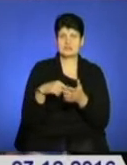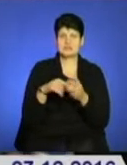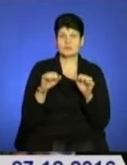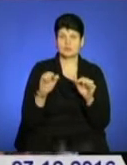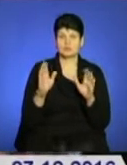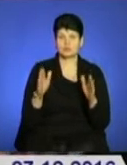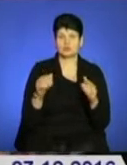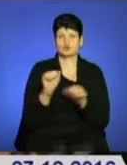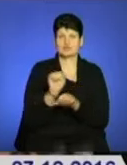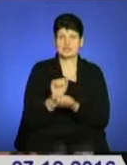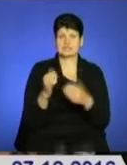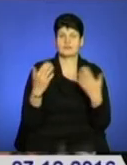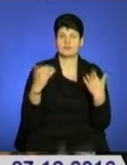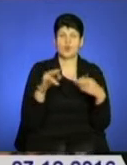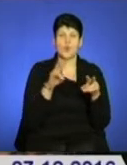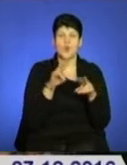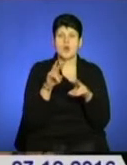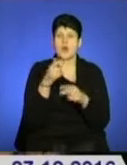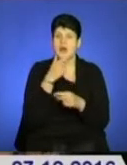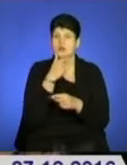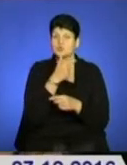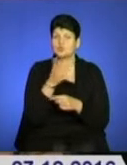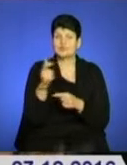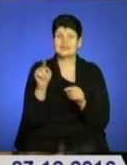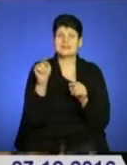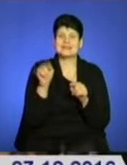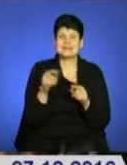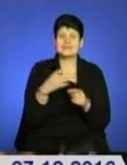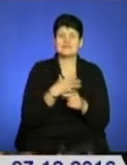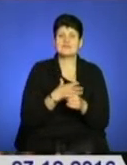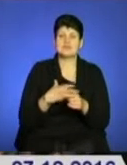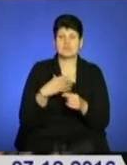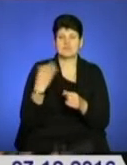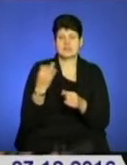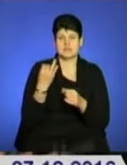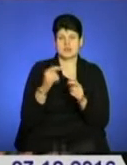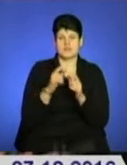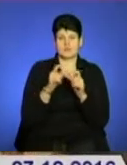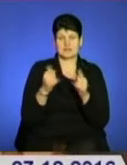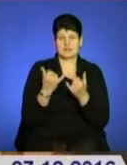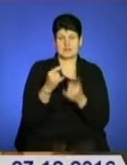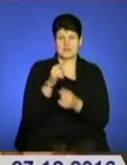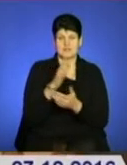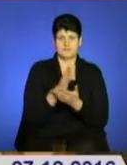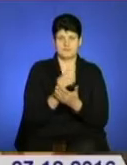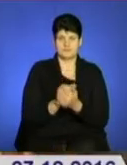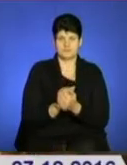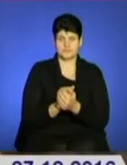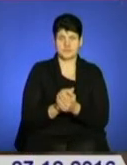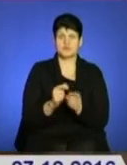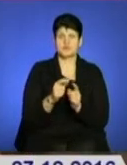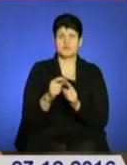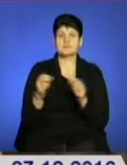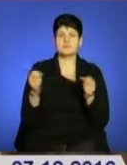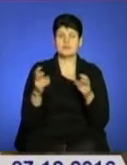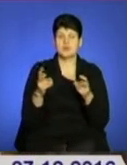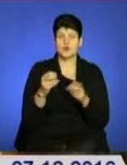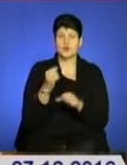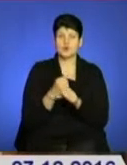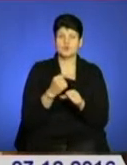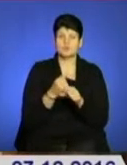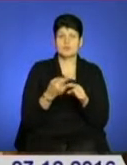зупинитися, відпочити, і можна буде оглянути ті важливі, ті цікаві об'єкти, які в ньому зараз є. За словами фахівців,